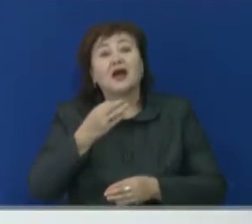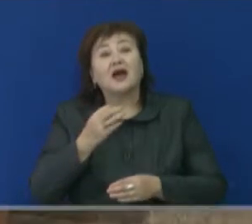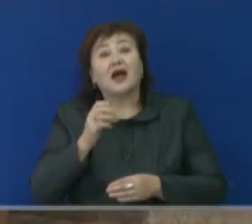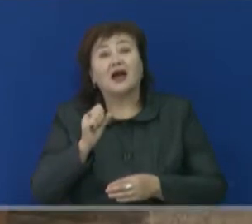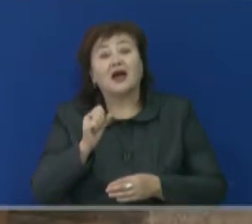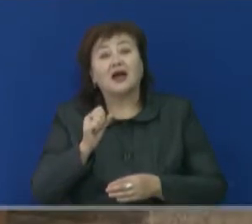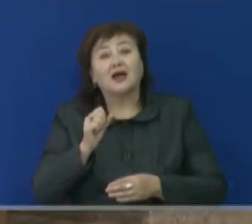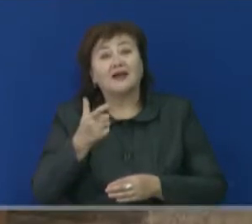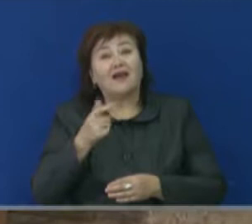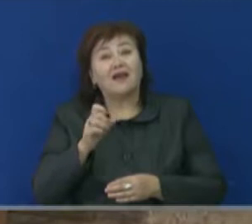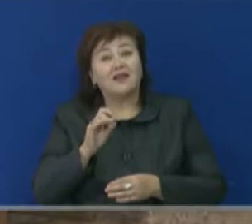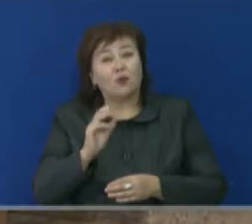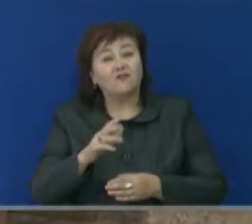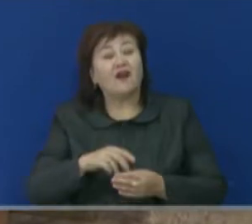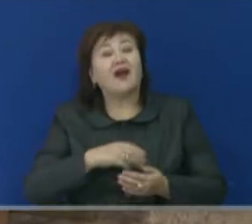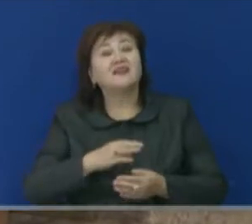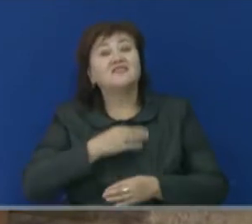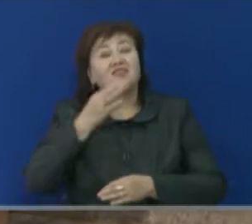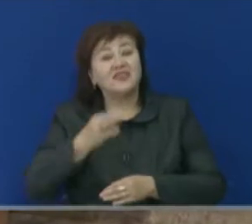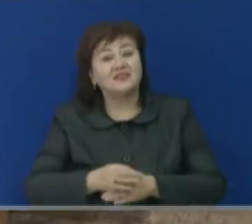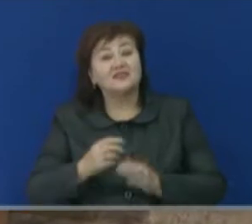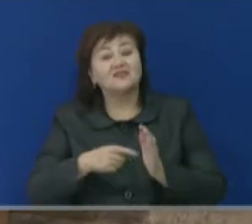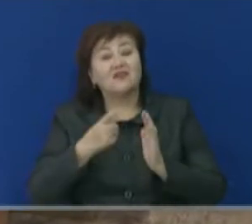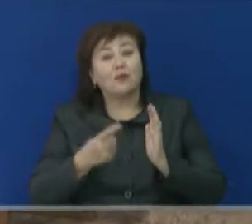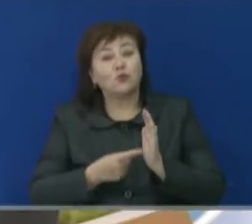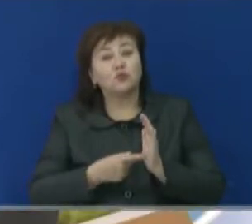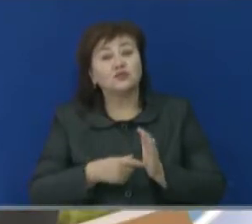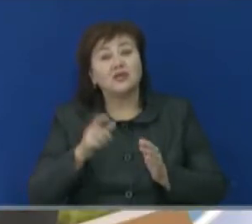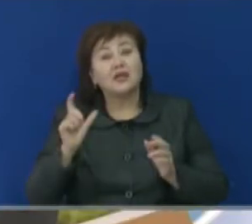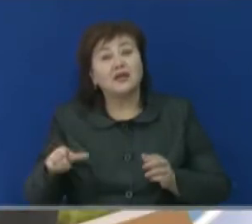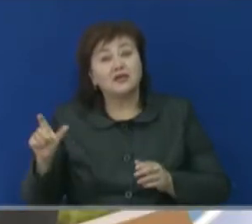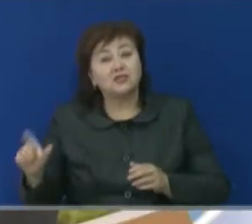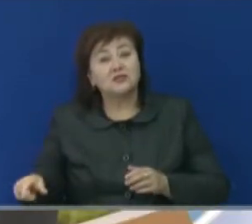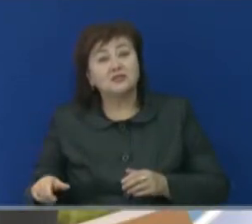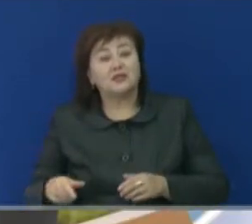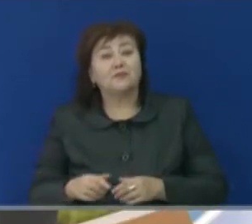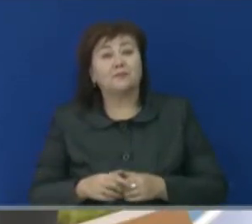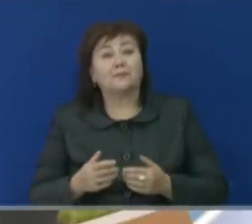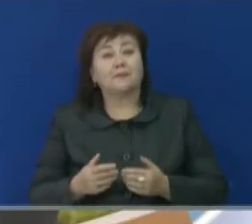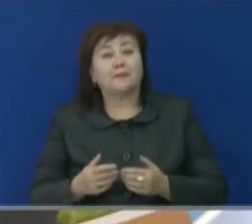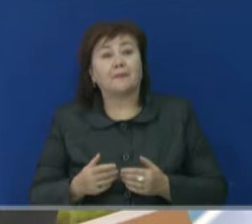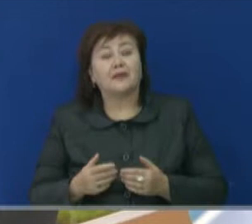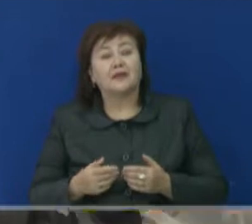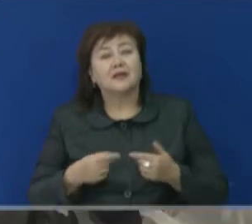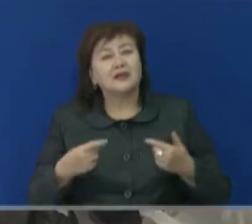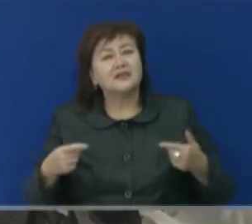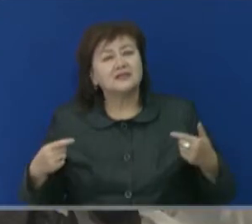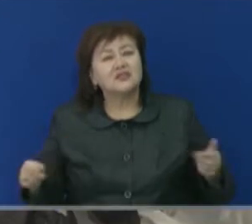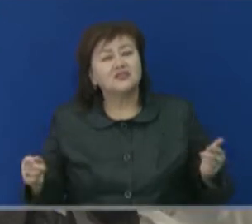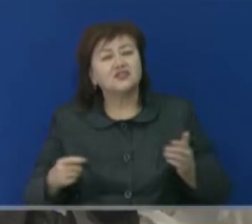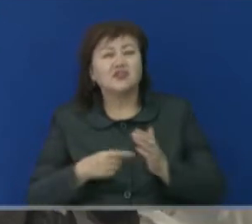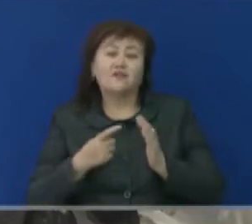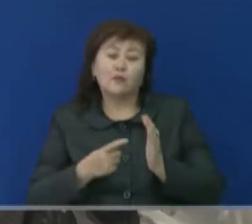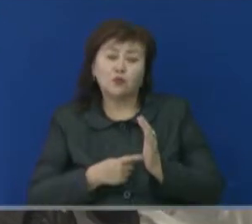Осы жолы шүлбіліктер биліктің ертегі қалашығы балалар алаңын жөндеуге көңіл бөлуін сұрады. Кент тұрғындардың өзекті мәселелерінің бірі